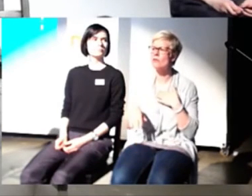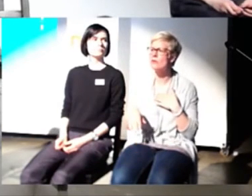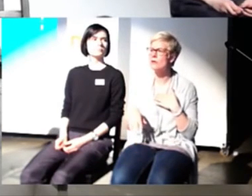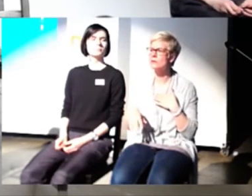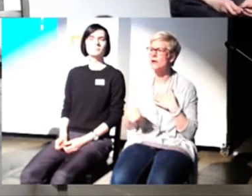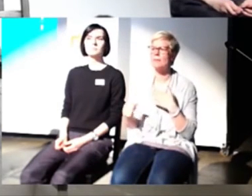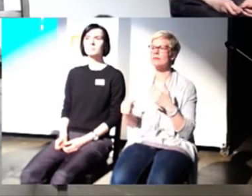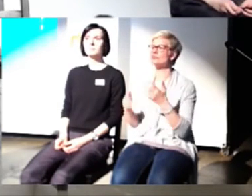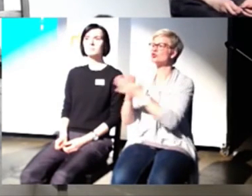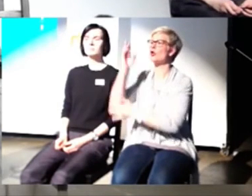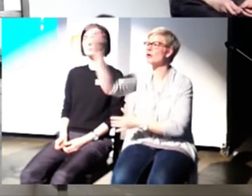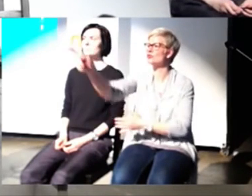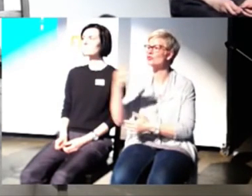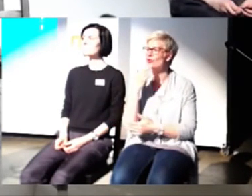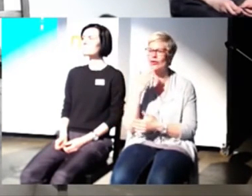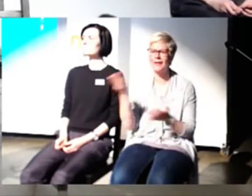kysyn suoraan joltakin.